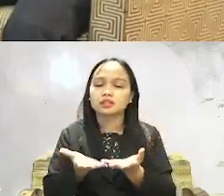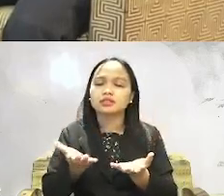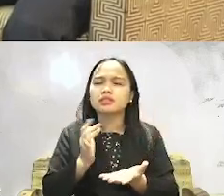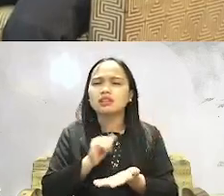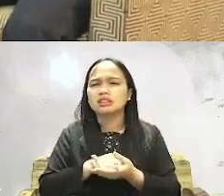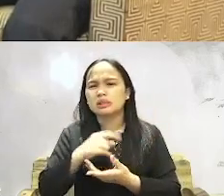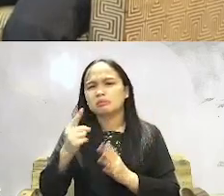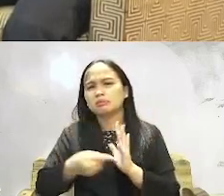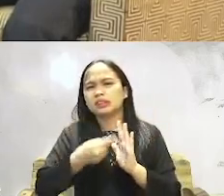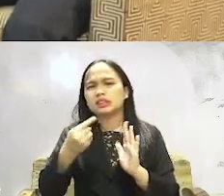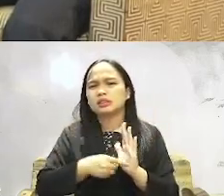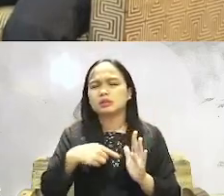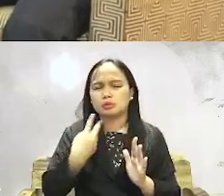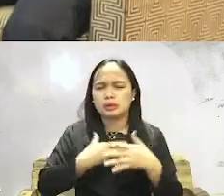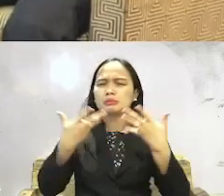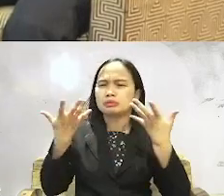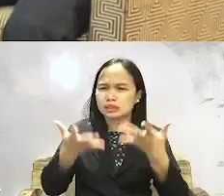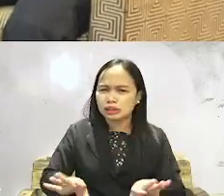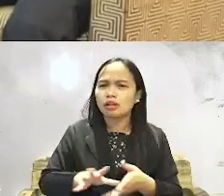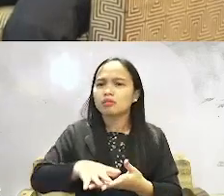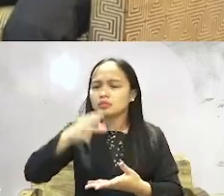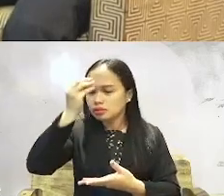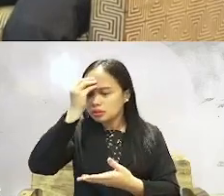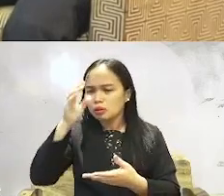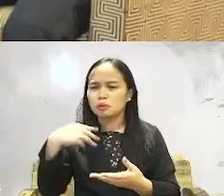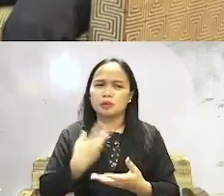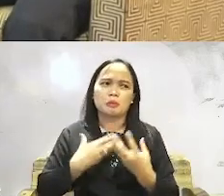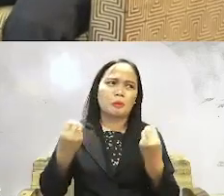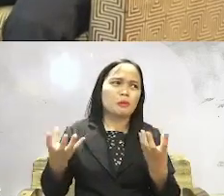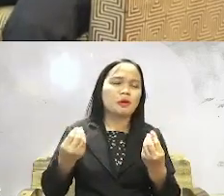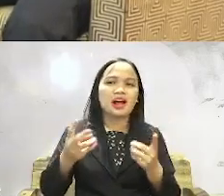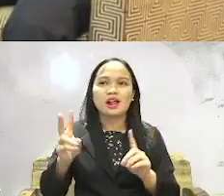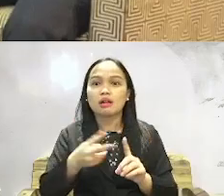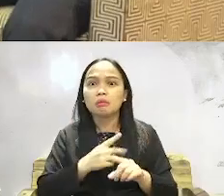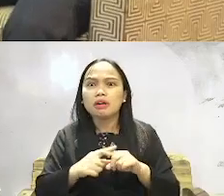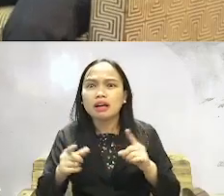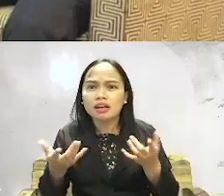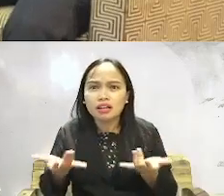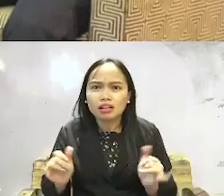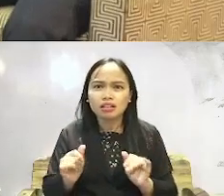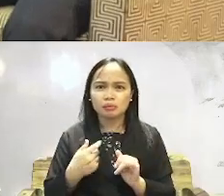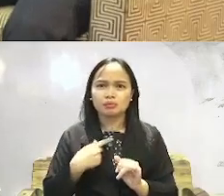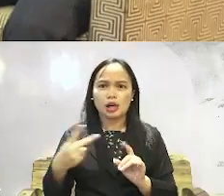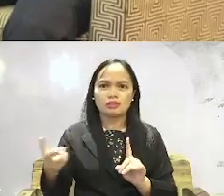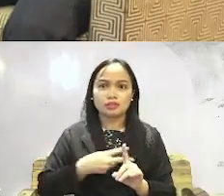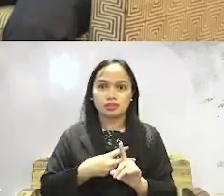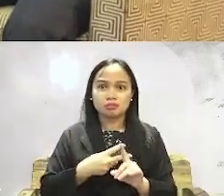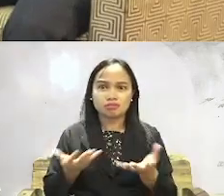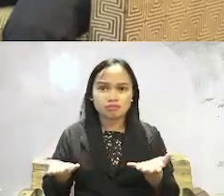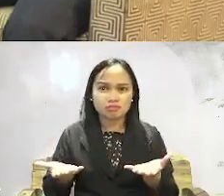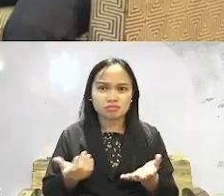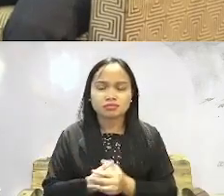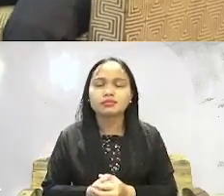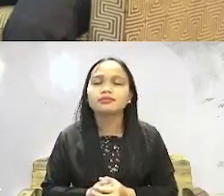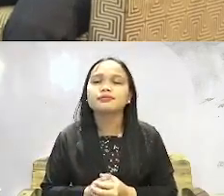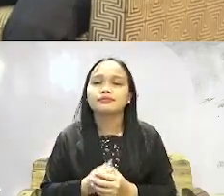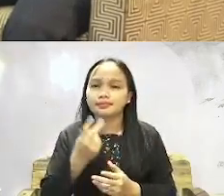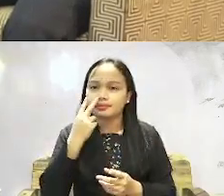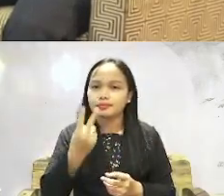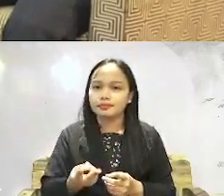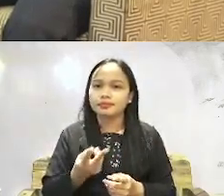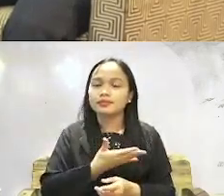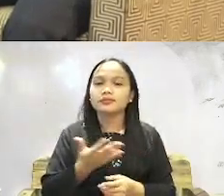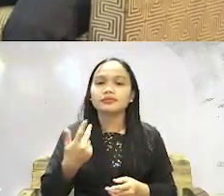that nakakapakinig na tayo ongoing on this topic, yet may biktima. Amen. Amen, sir. You see kung